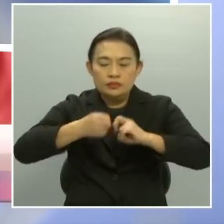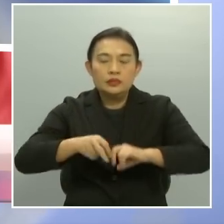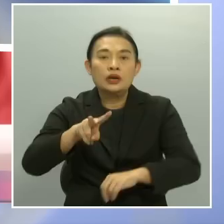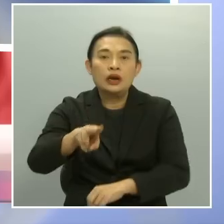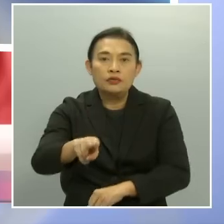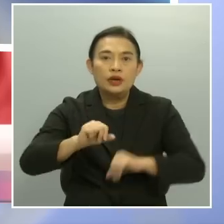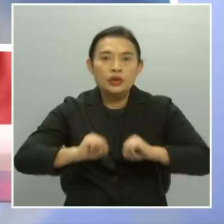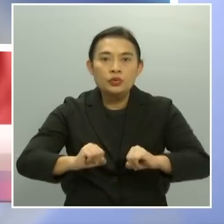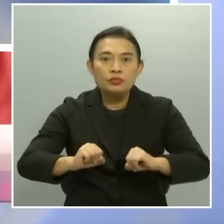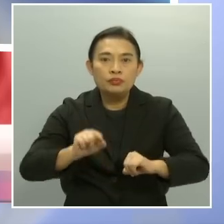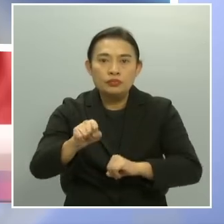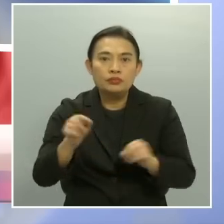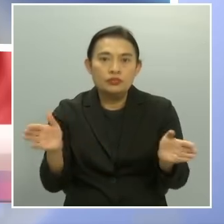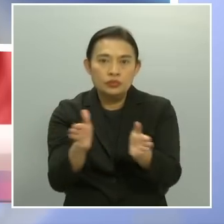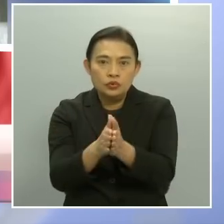อันนี้เป็นส่วนด้วยไหมฮะ